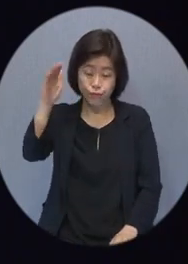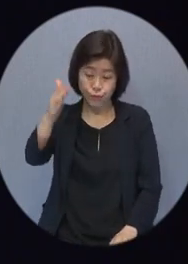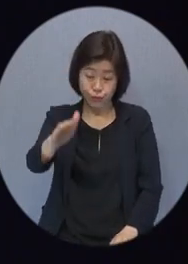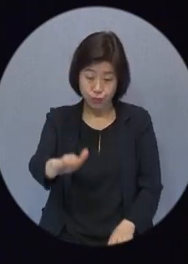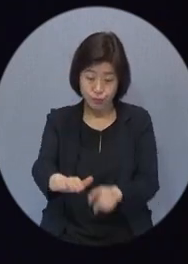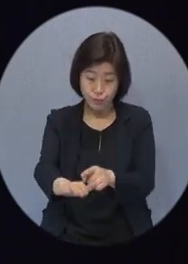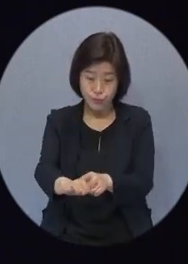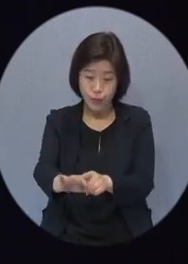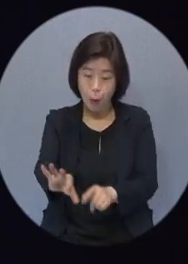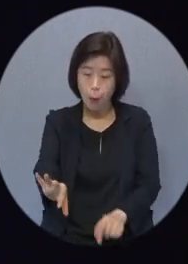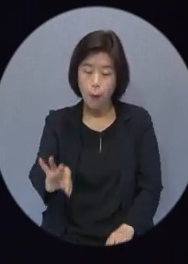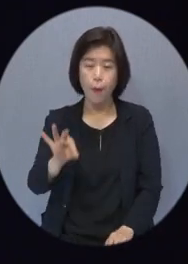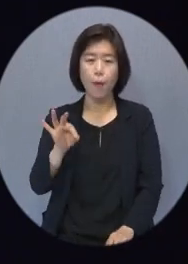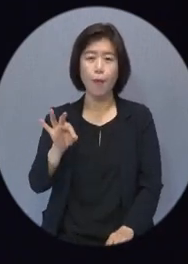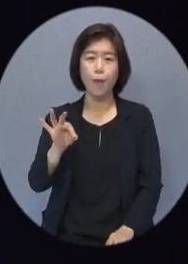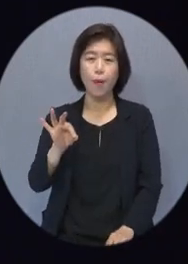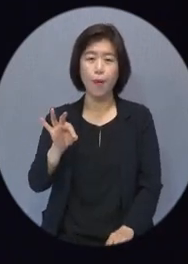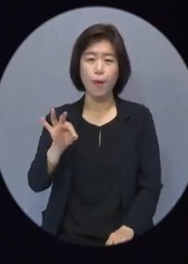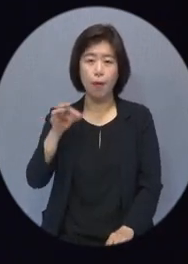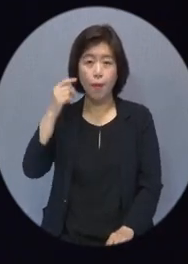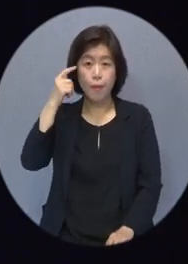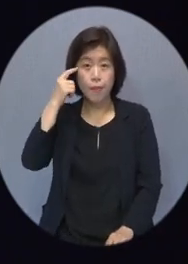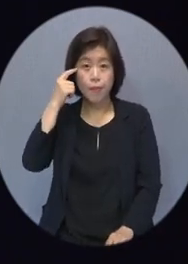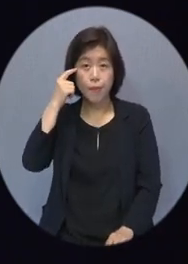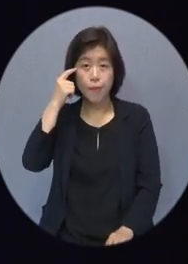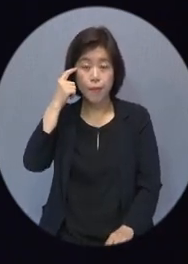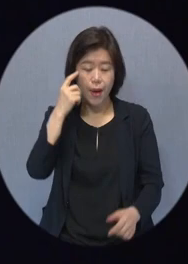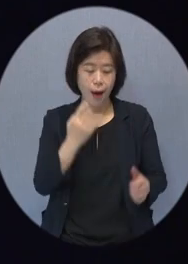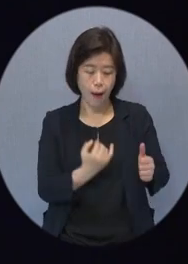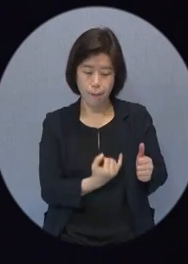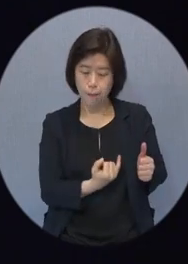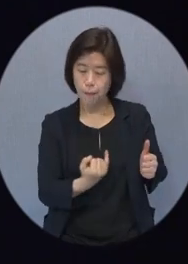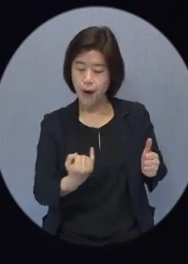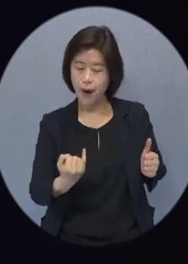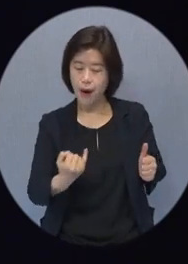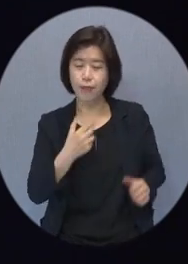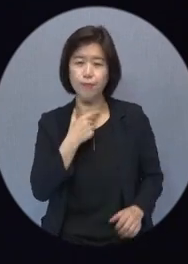그 애로부터 멀어지려고 그랬다.